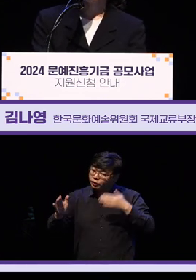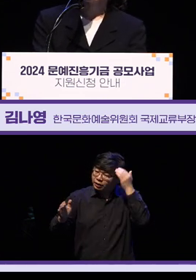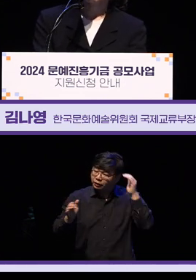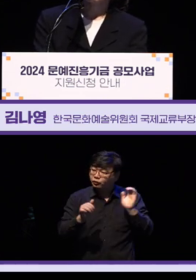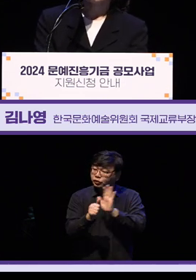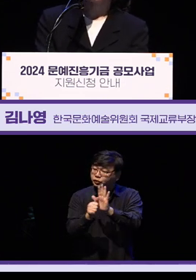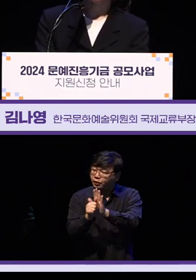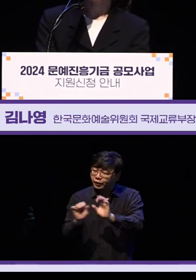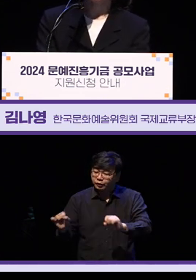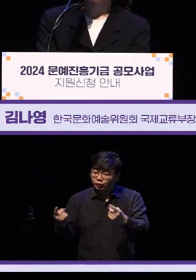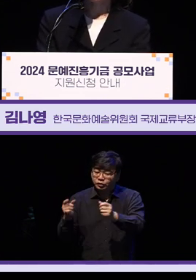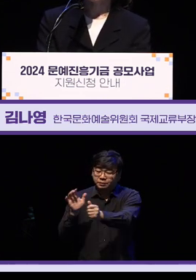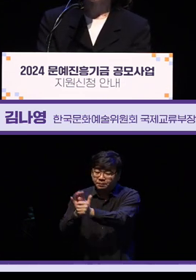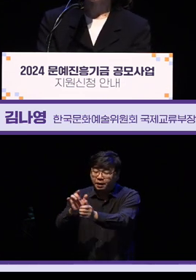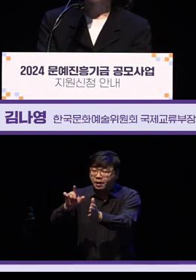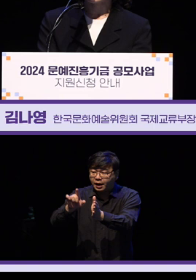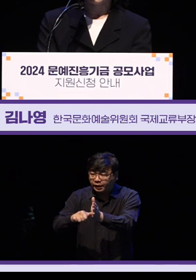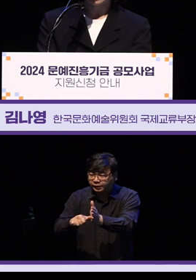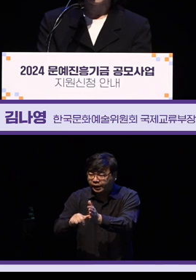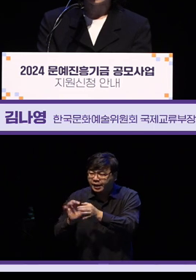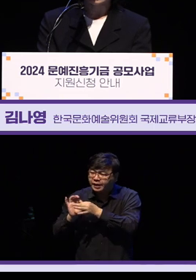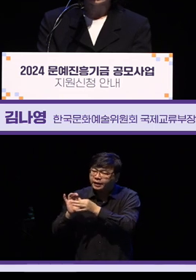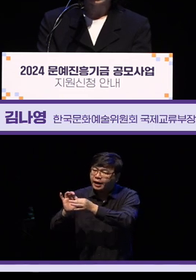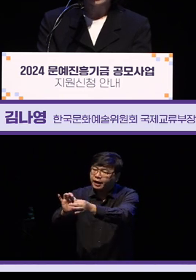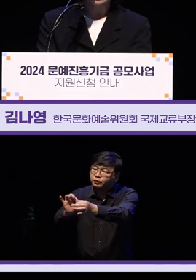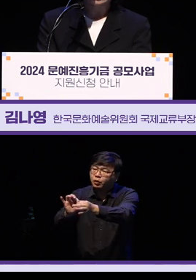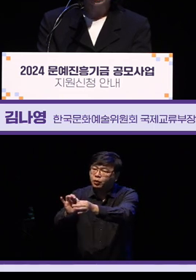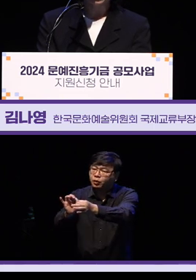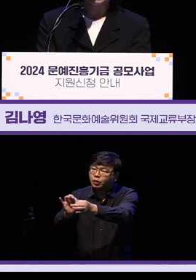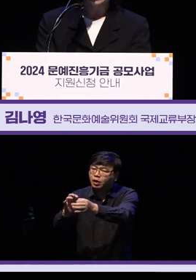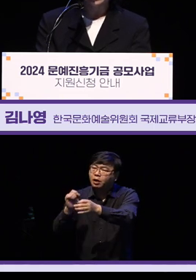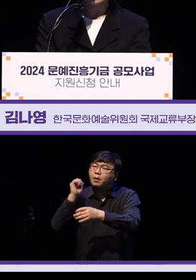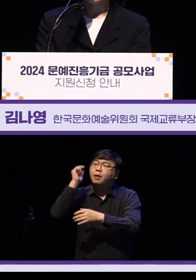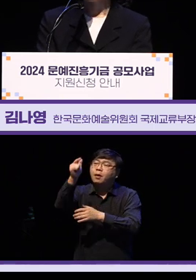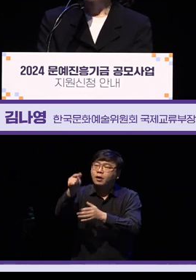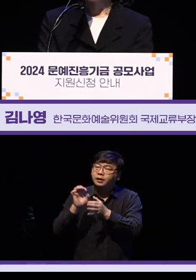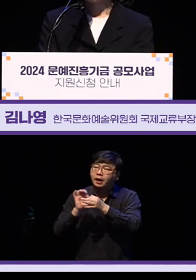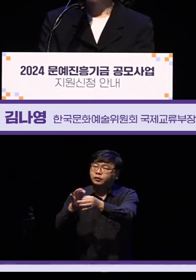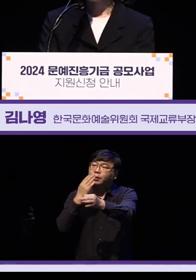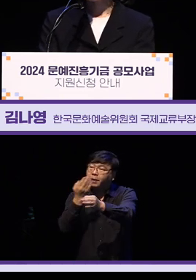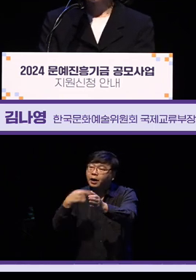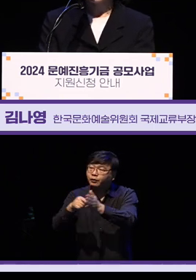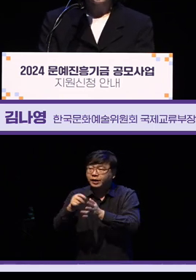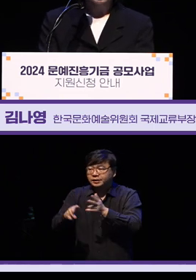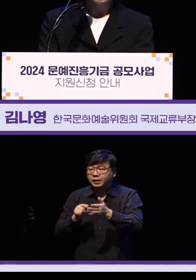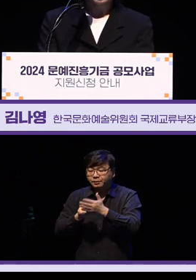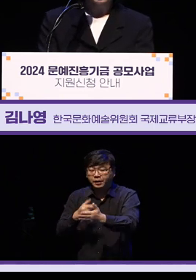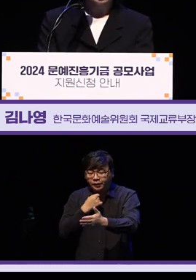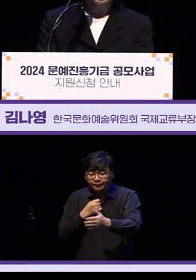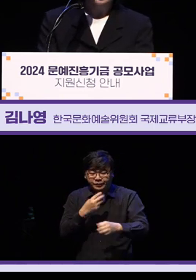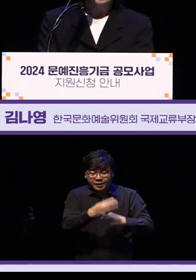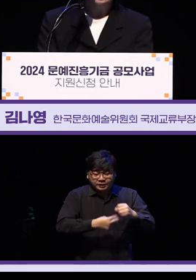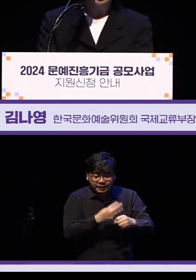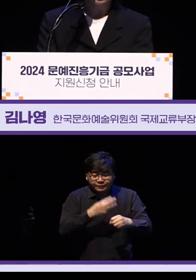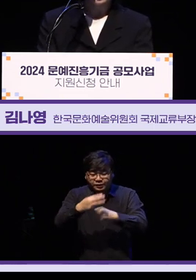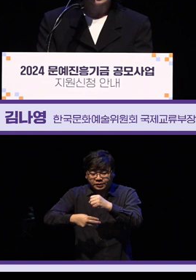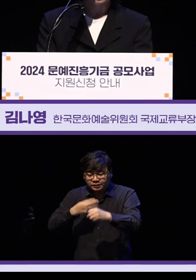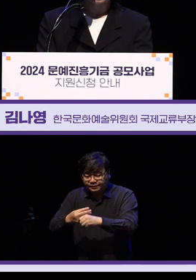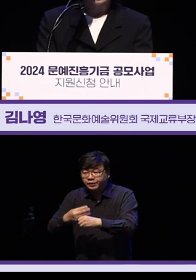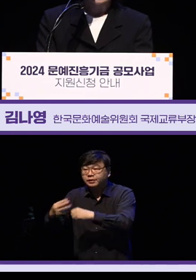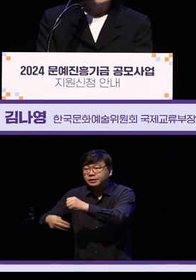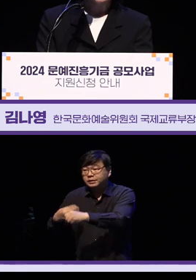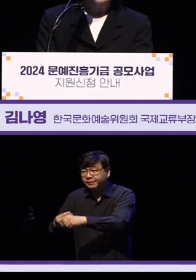전략적이고 안정적인 협력 프로그램 개발을 지원하는 사업입니다 3개년 싸이클로 운영이 되는